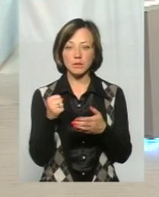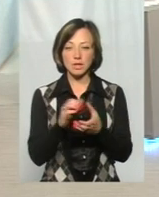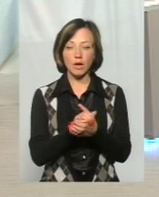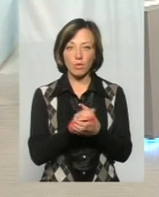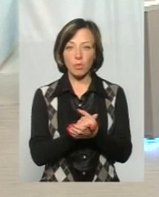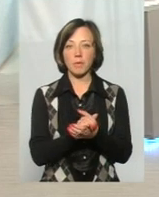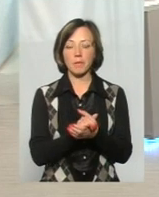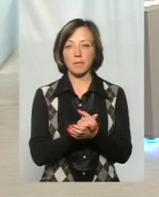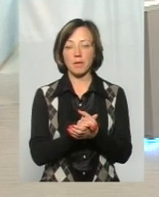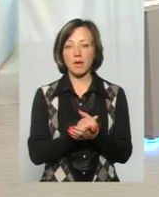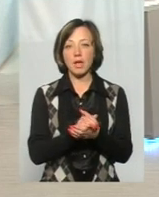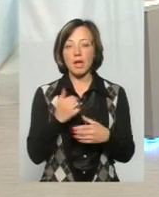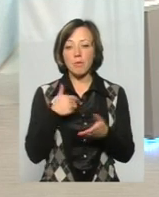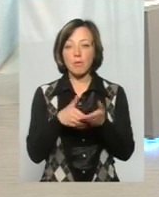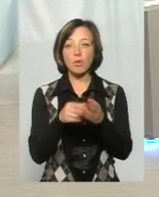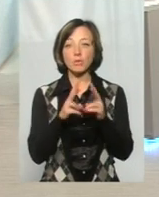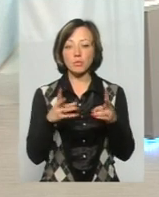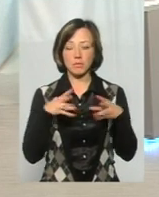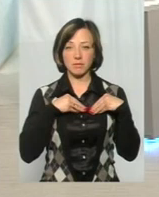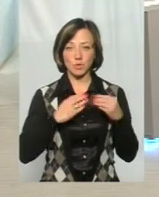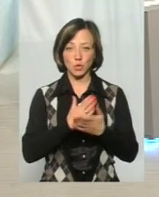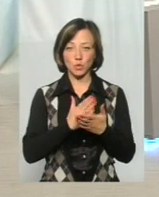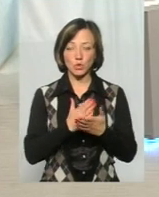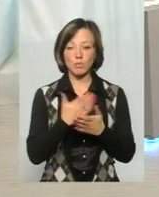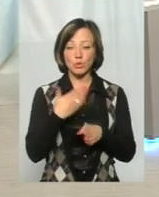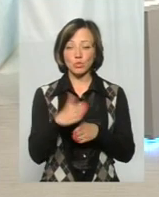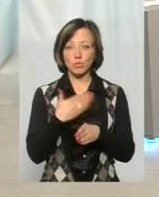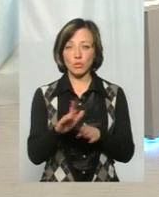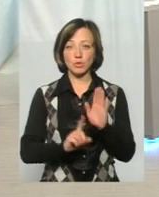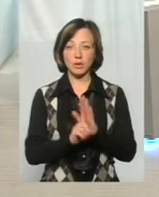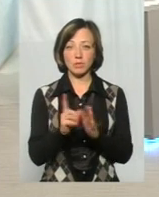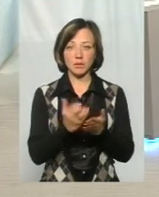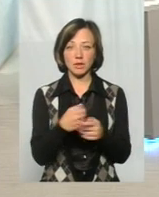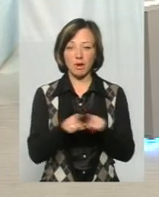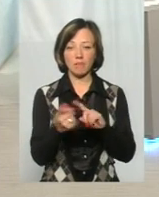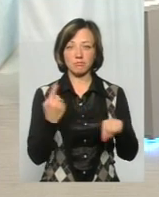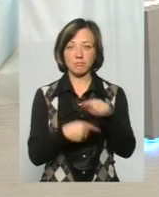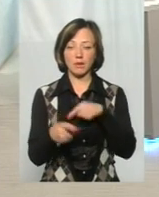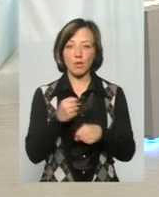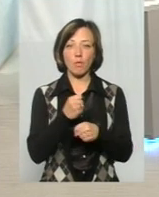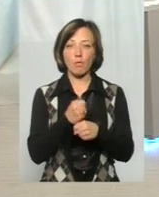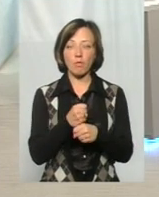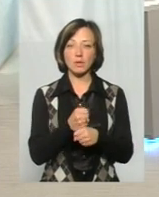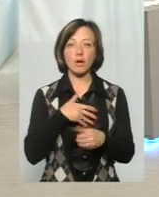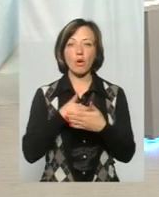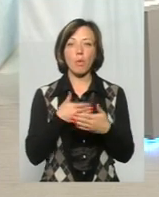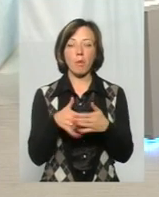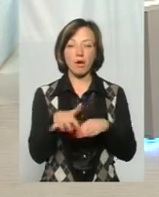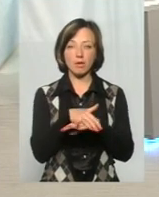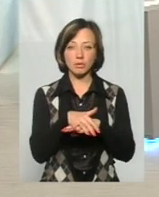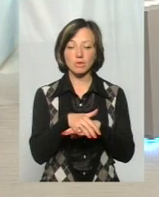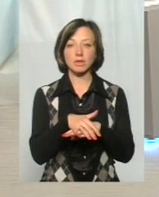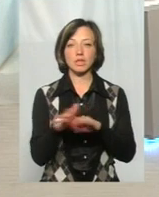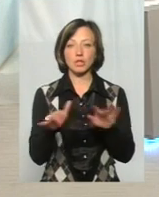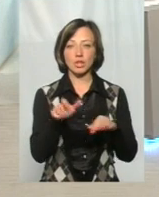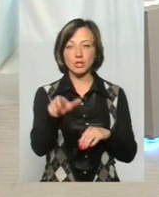знайомим, побратимам, я допоміг тим, з ким я служив. І поступово в мене почалася отака робота громадськості,